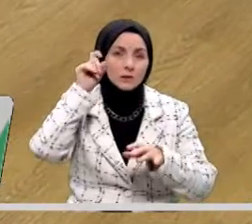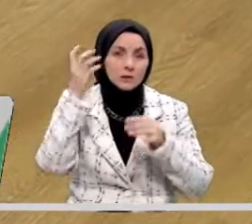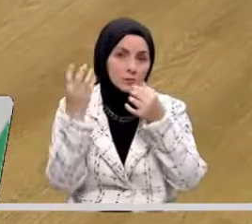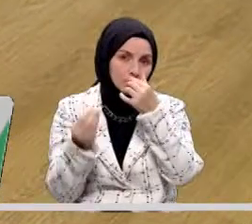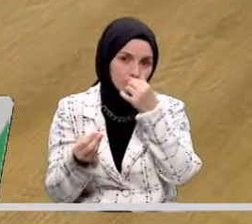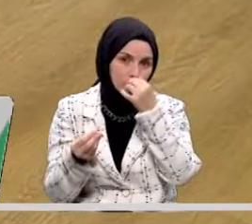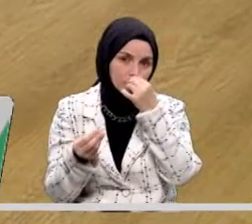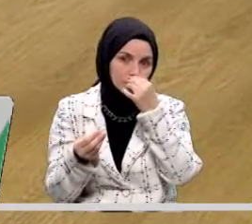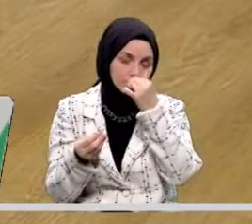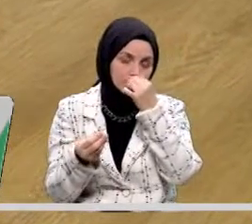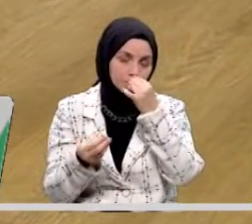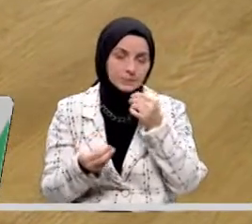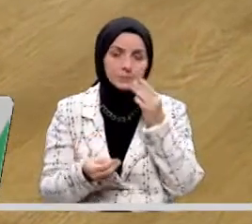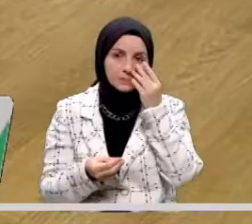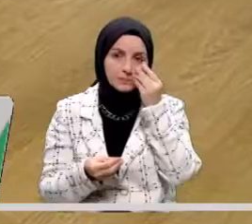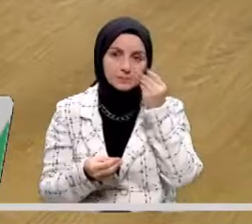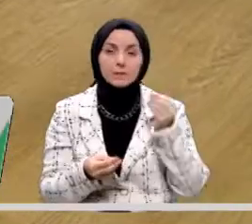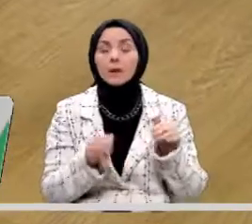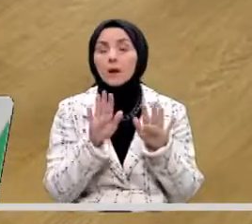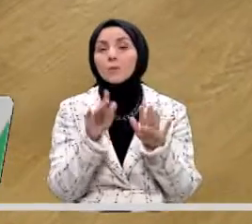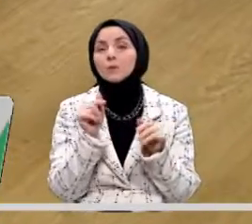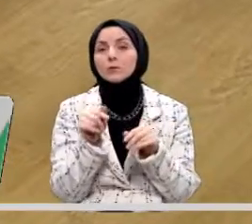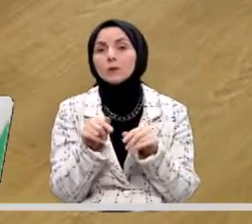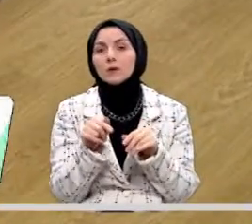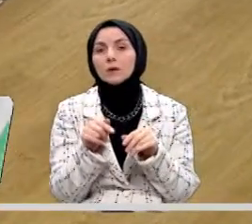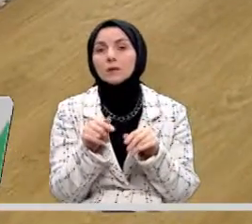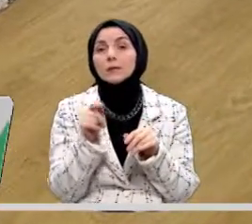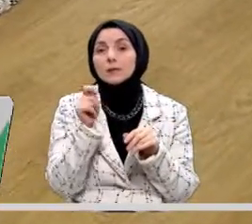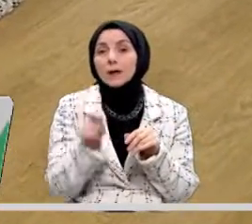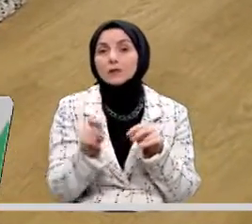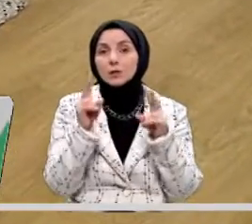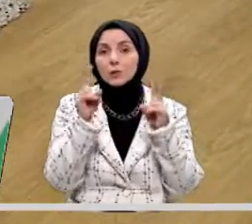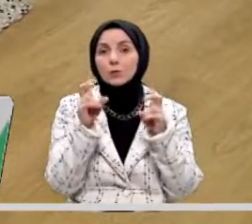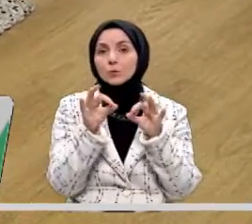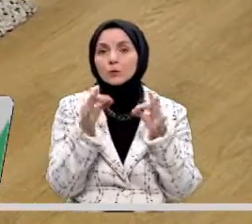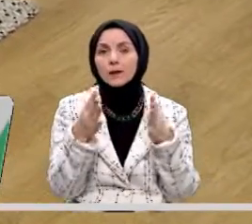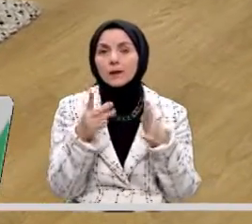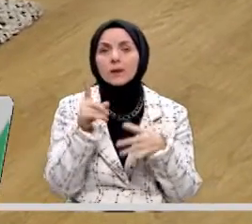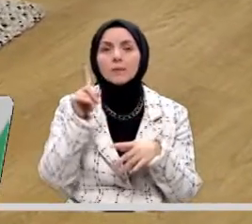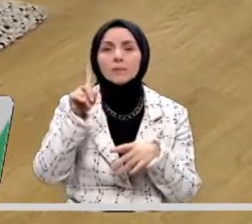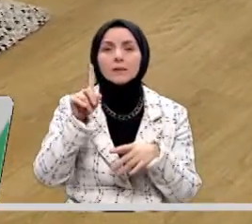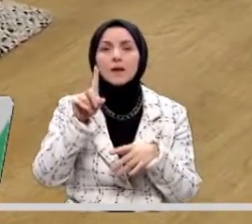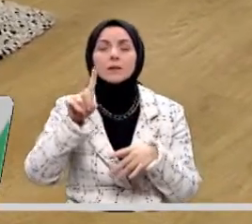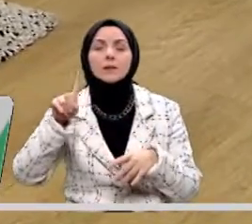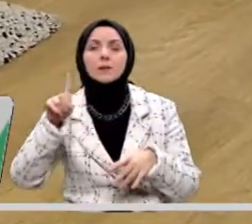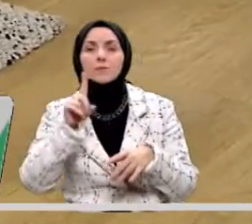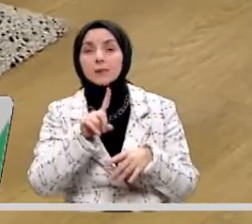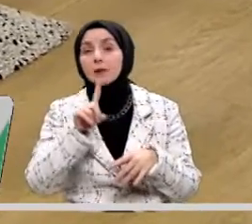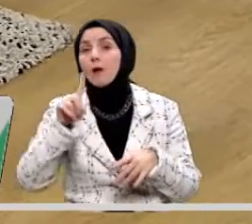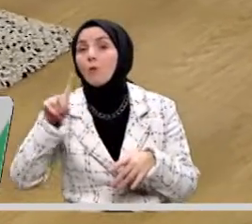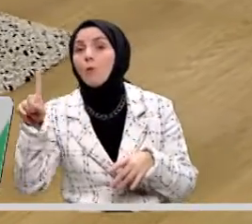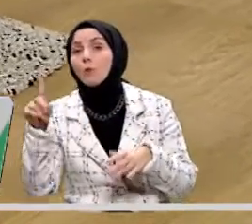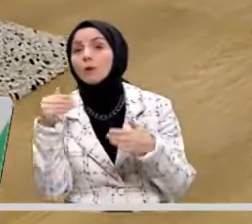öncesi doğum sonrası O başka bir konu Ama burada asıl konu şu birden ona kadar Sadece çocuk ne yapıyorsunuz orada onu